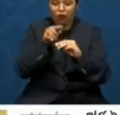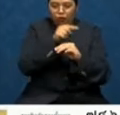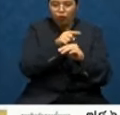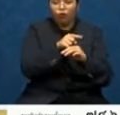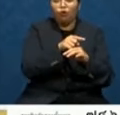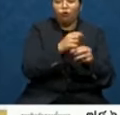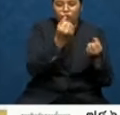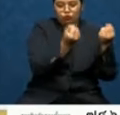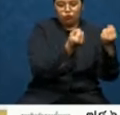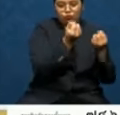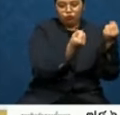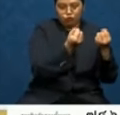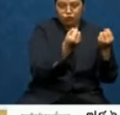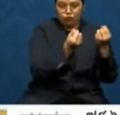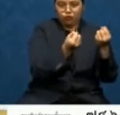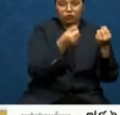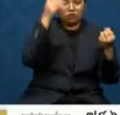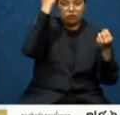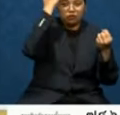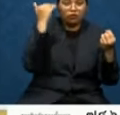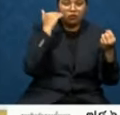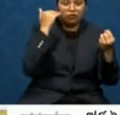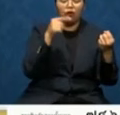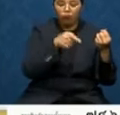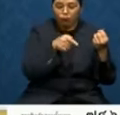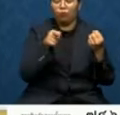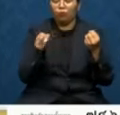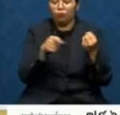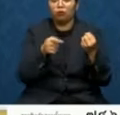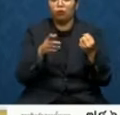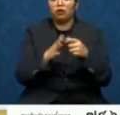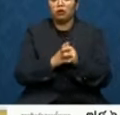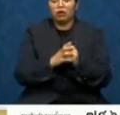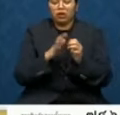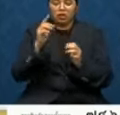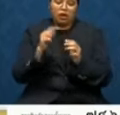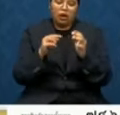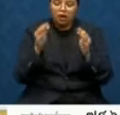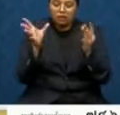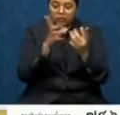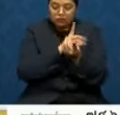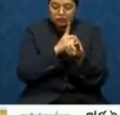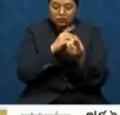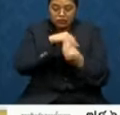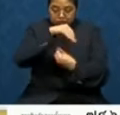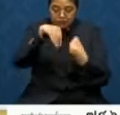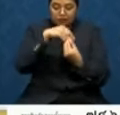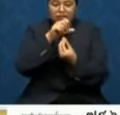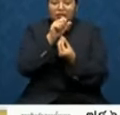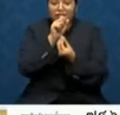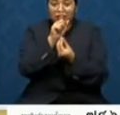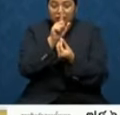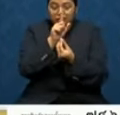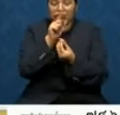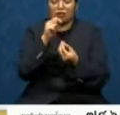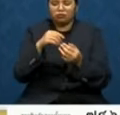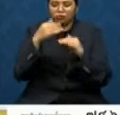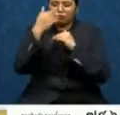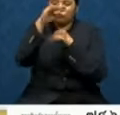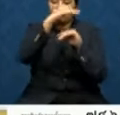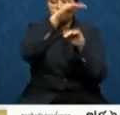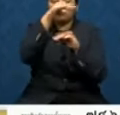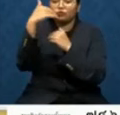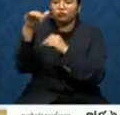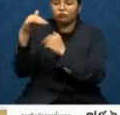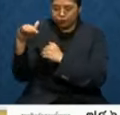กระแสความคิดในเรื่องของpowerกระแสความคิดในเรื่องของเศรษฐกิจสร้างสรรค์ที่จะต้องส่งออกไปต่างประเทศที่